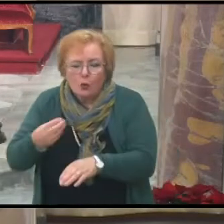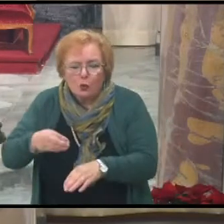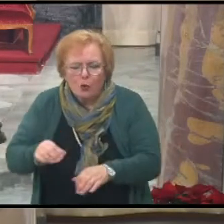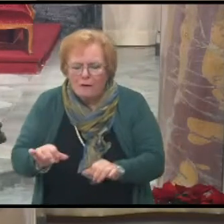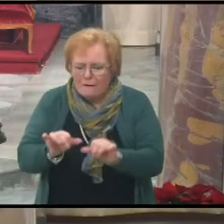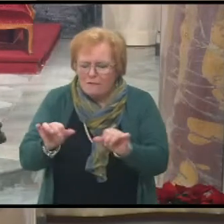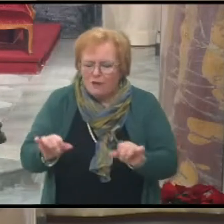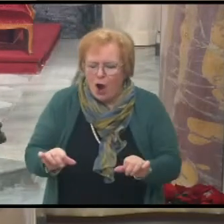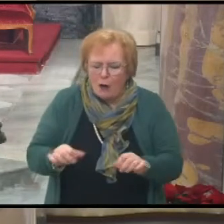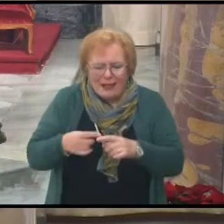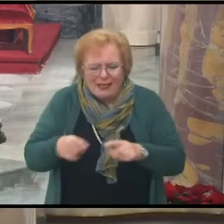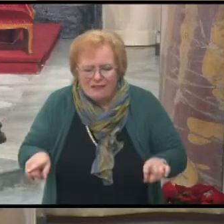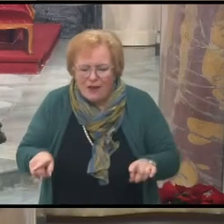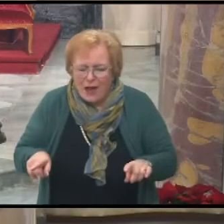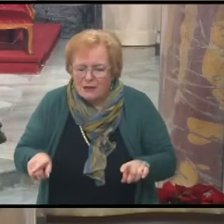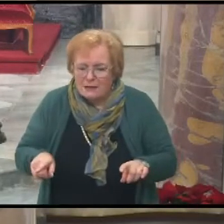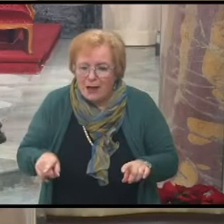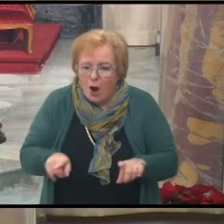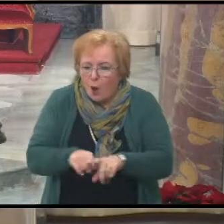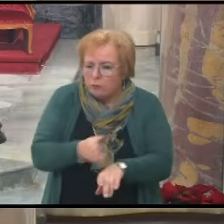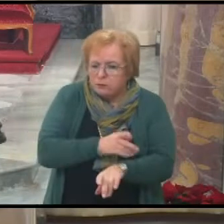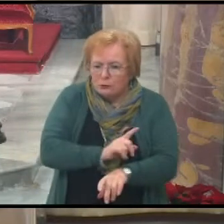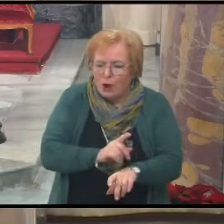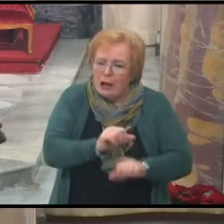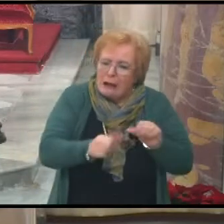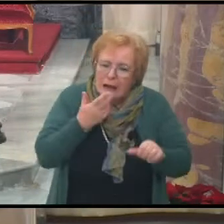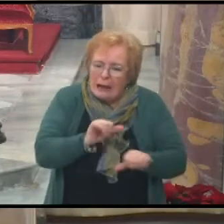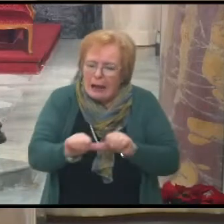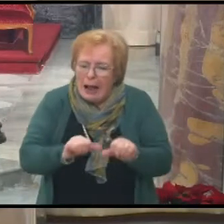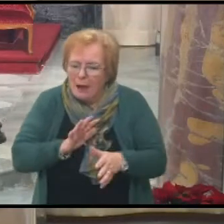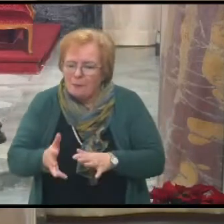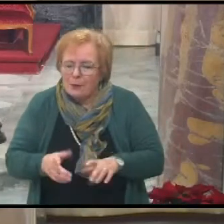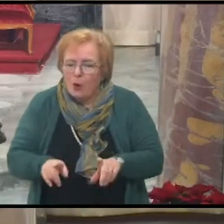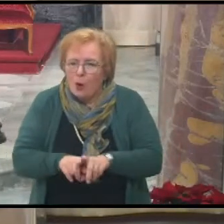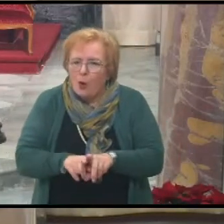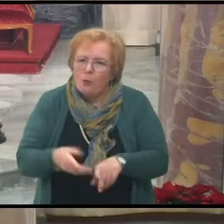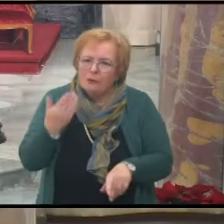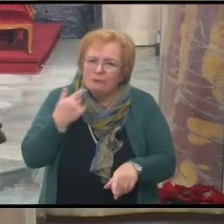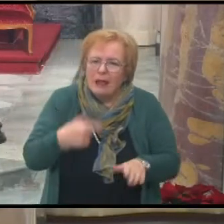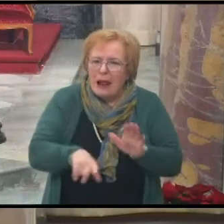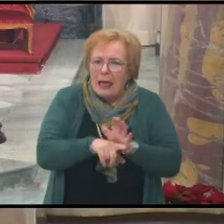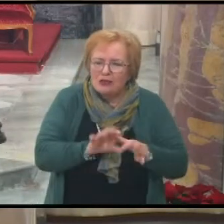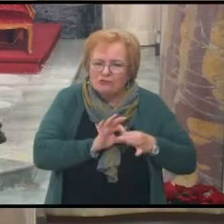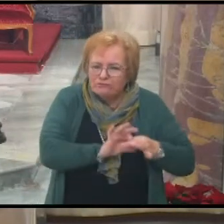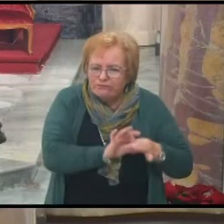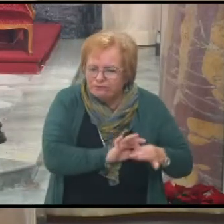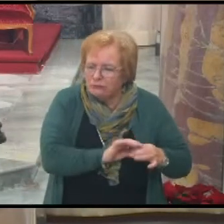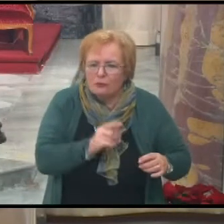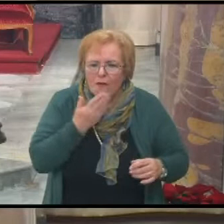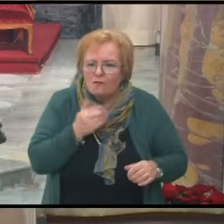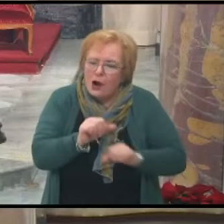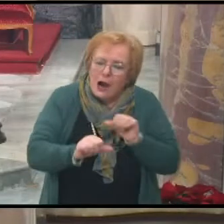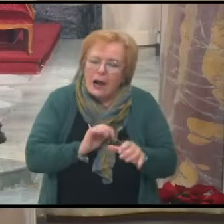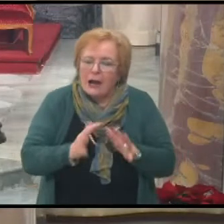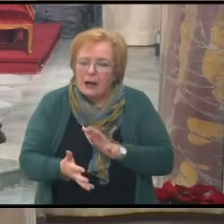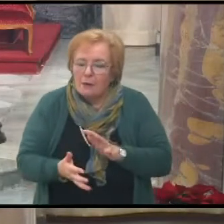inquadrata in schemi oserei dire mosaici legate alla legge e per mettersi